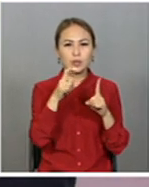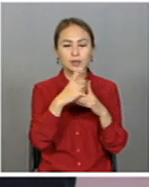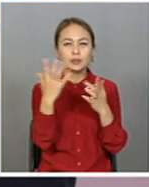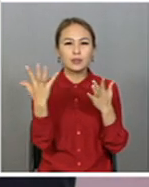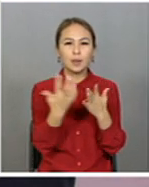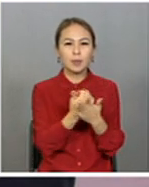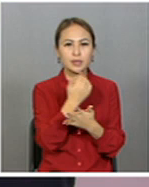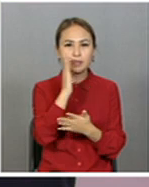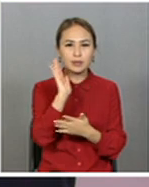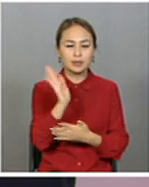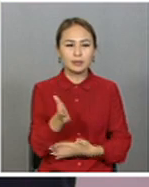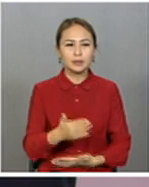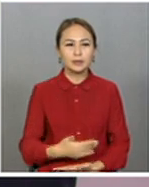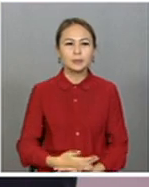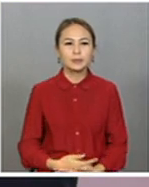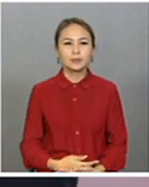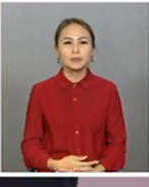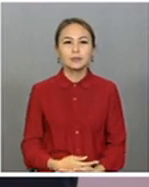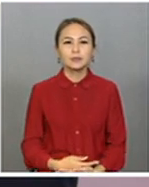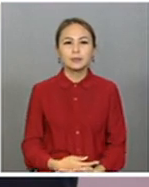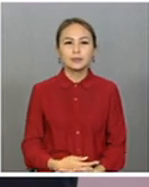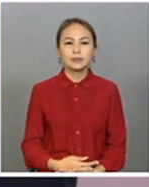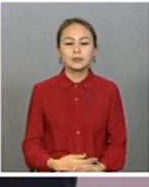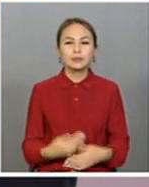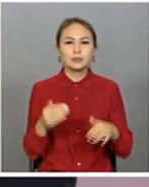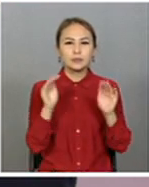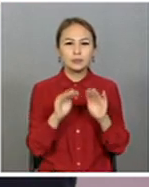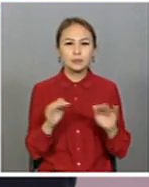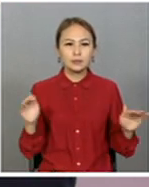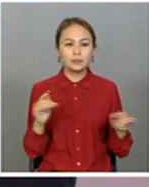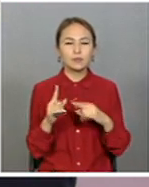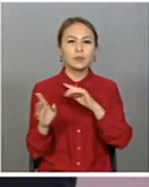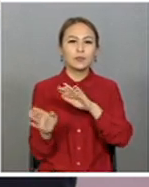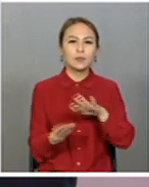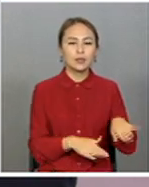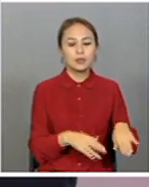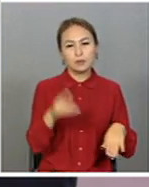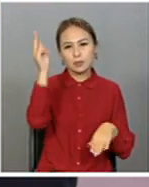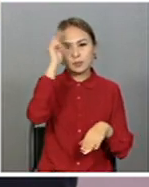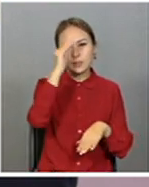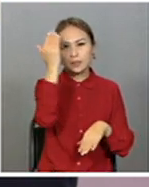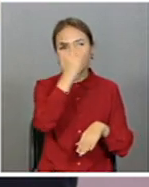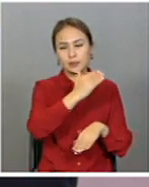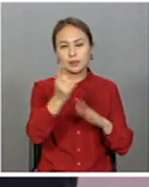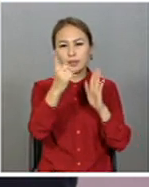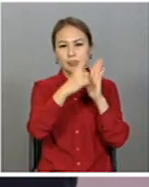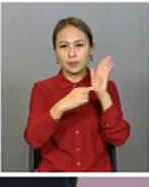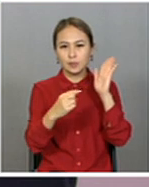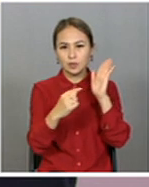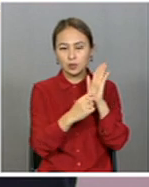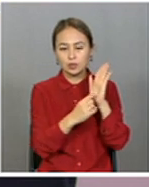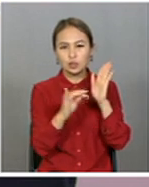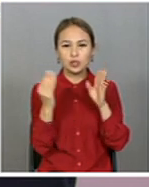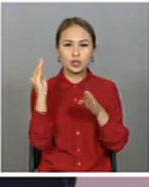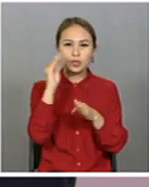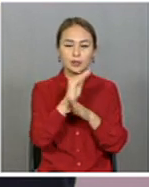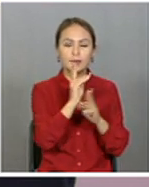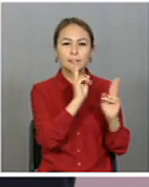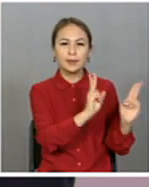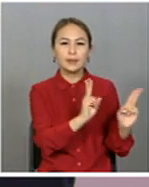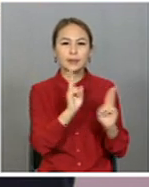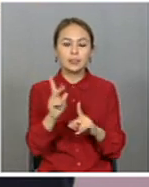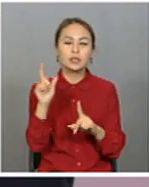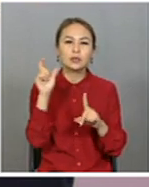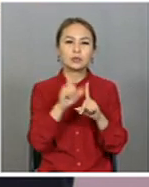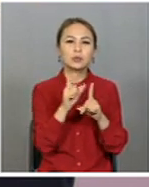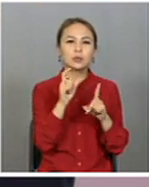сөздерді табасыңдар. Балалар, өткен сабақта сендер лепті сөйлем және лепті сөйлемнің